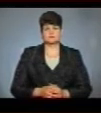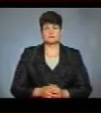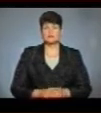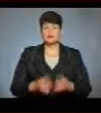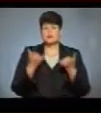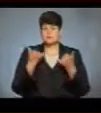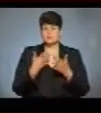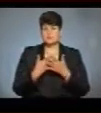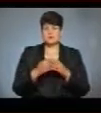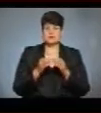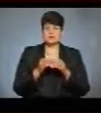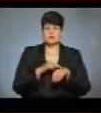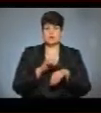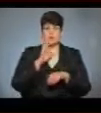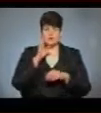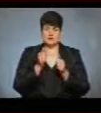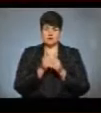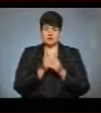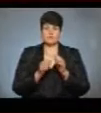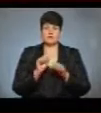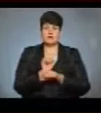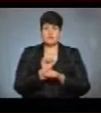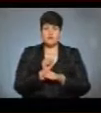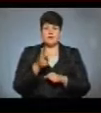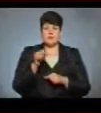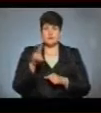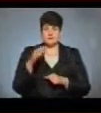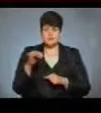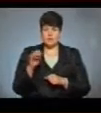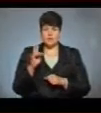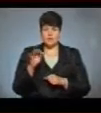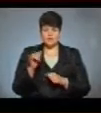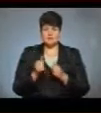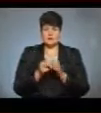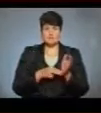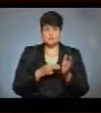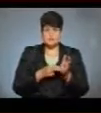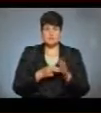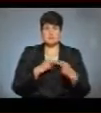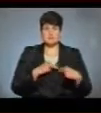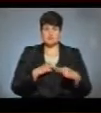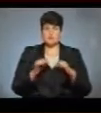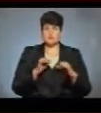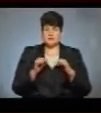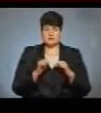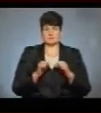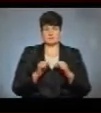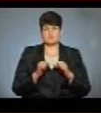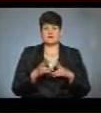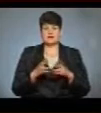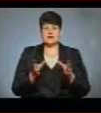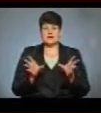Сьогодні близько 10 ранку біля зупинки Галицький коледж неподалік залізничного вокзалу в Тернополі працівники управління карного розшуку разом